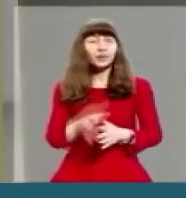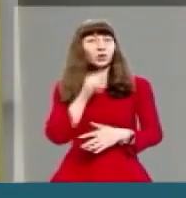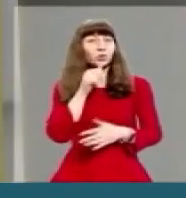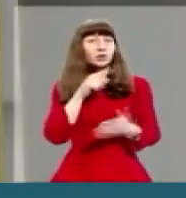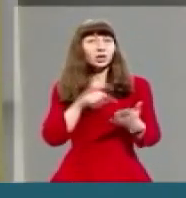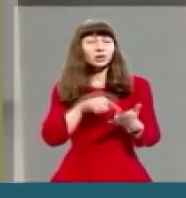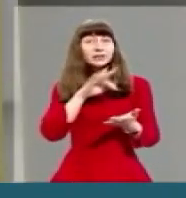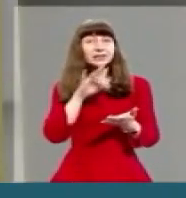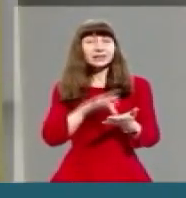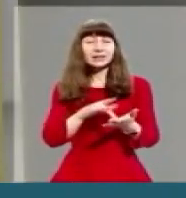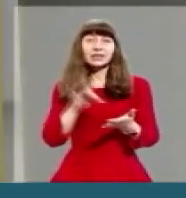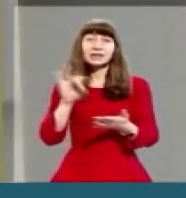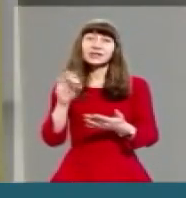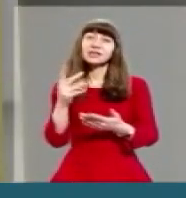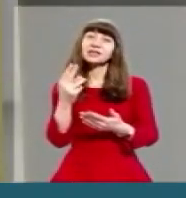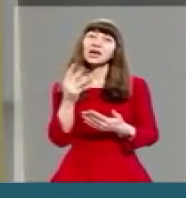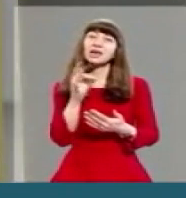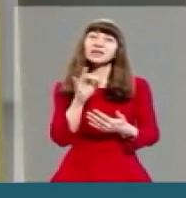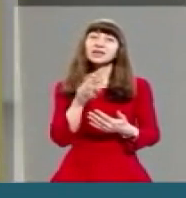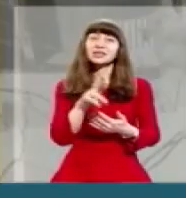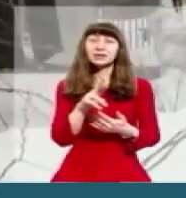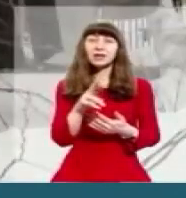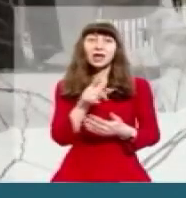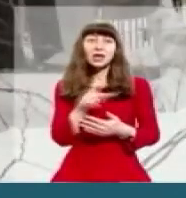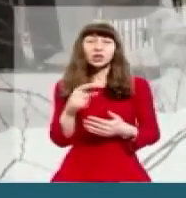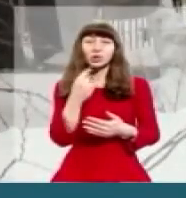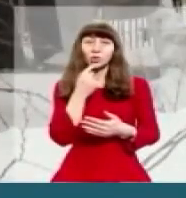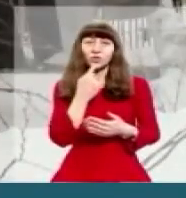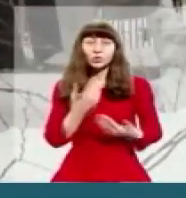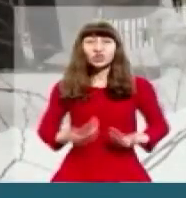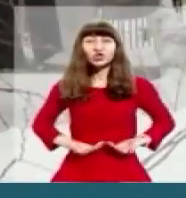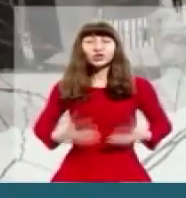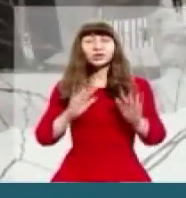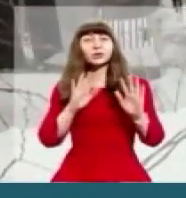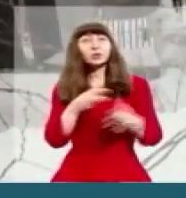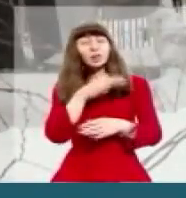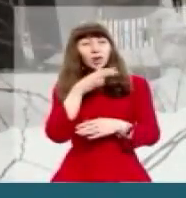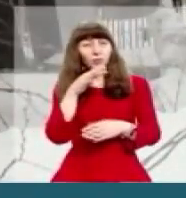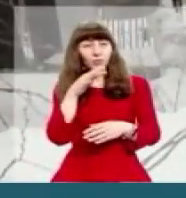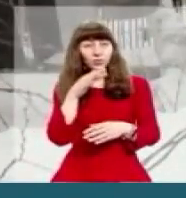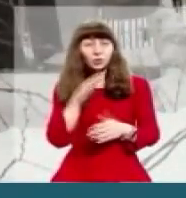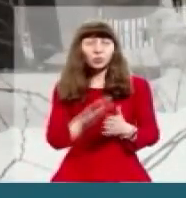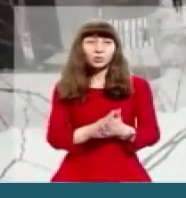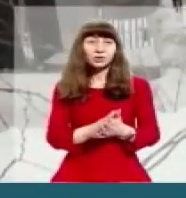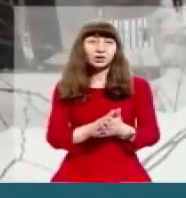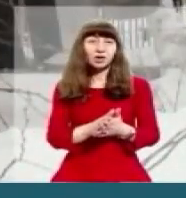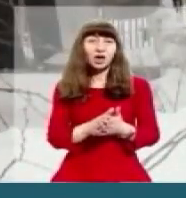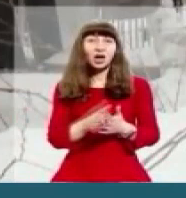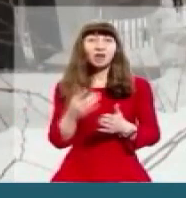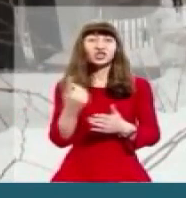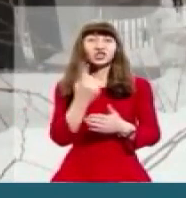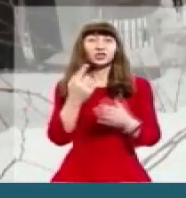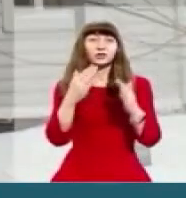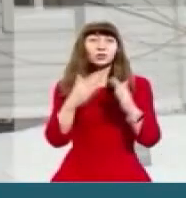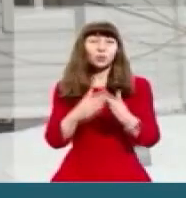Костанайский городской центр ресоциализации лиц, оказавшихся в трудной жизненной ситуации, для многих, без преувеличения,